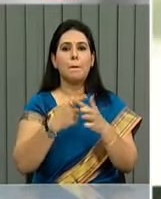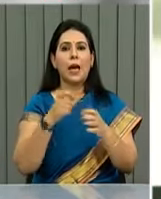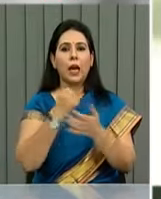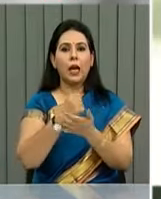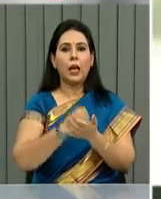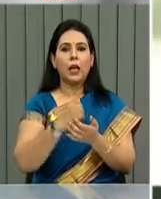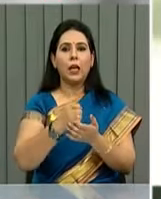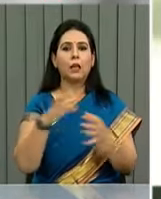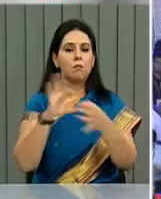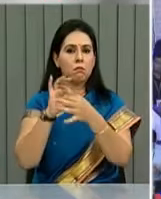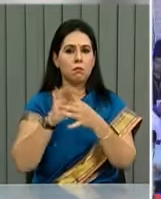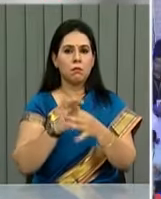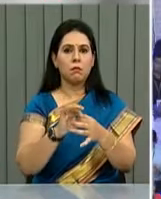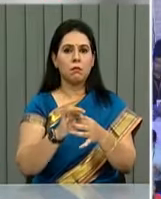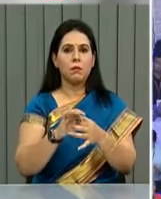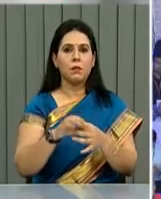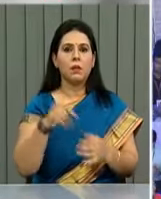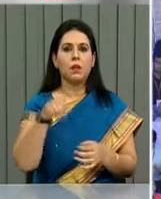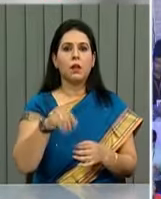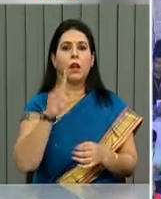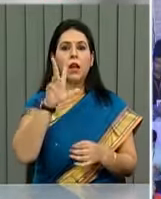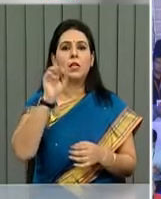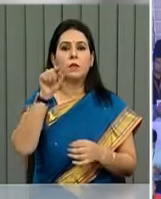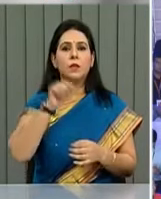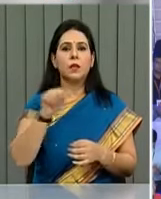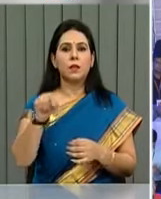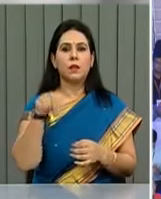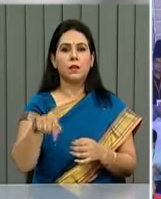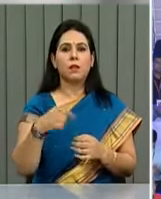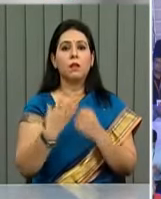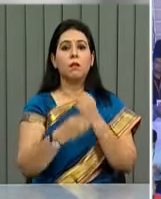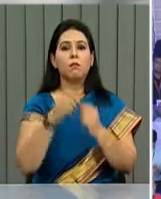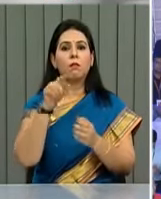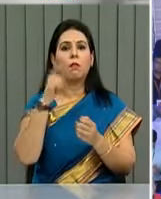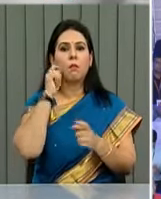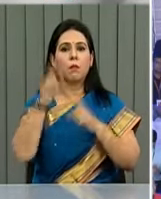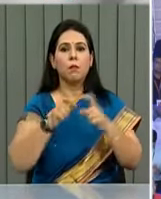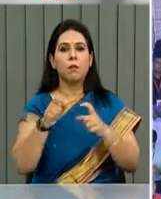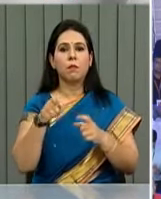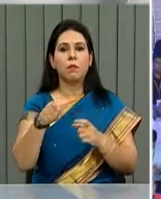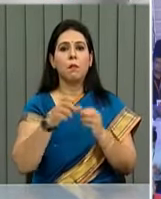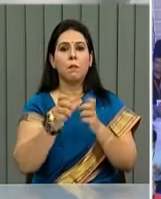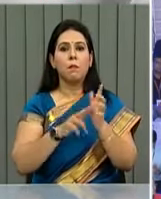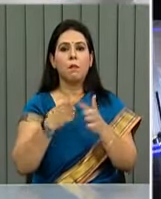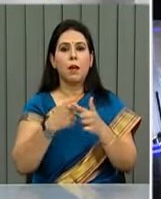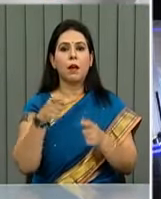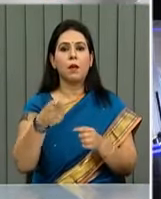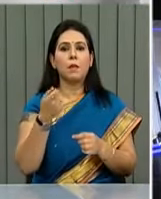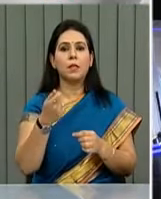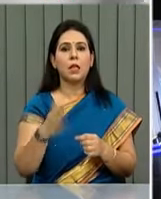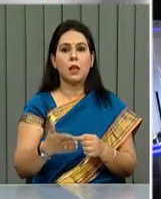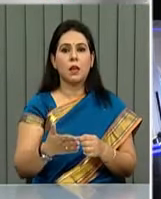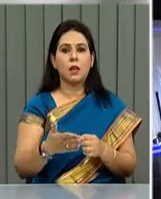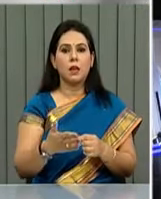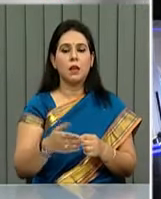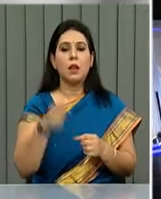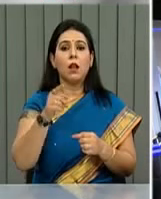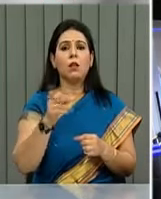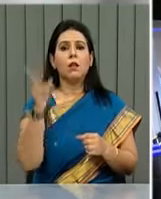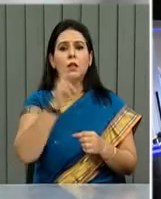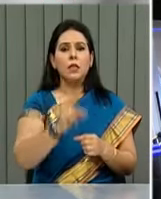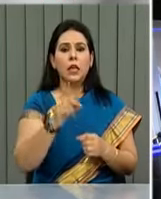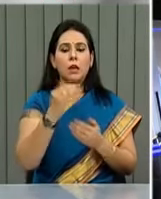के साथ जोड़ा। अब इनमें से 80% के गरीब लोग वो थे जिनके बैंकों में पैसा नहीं था।